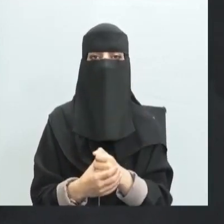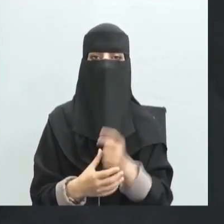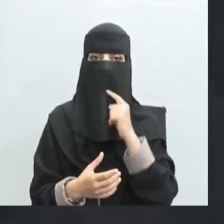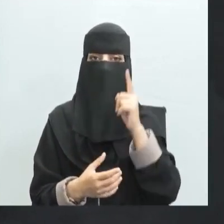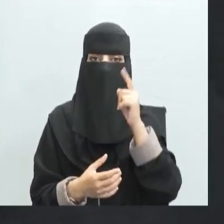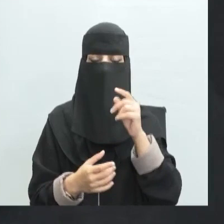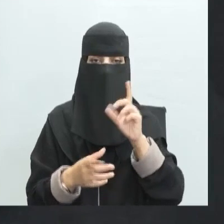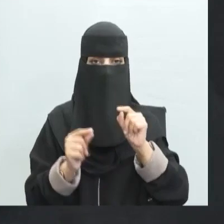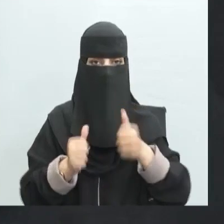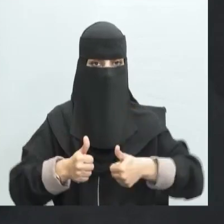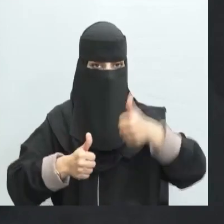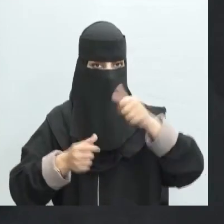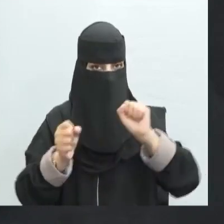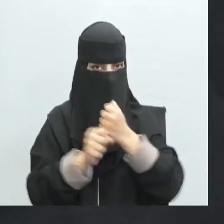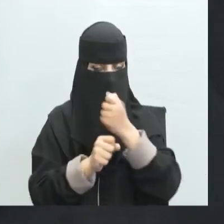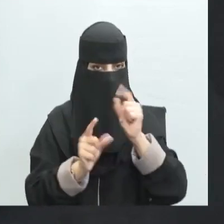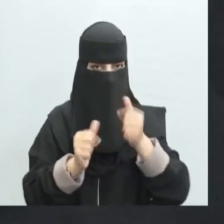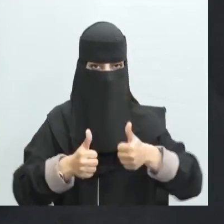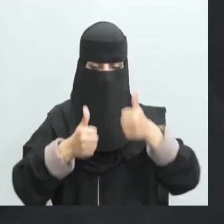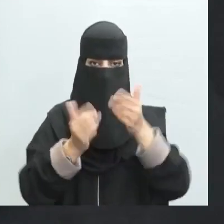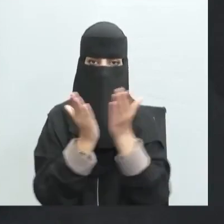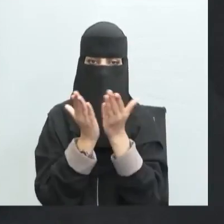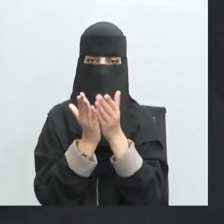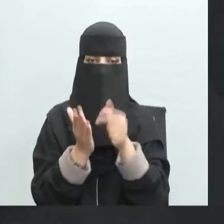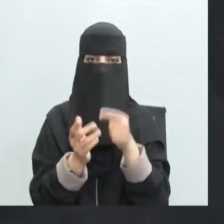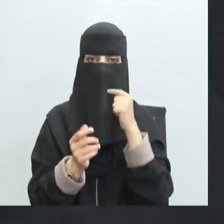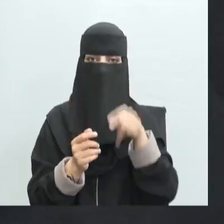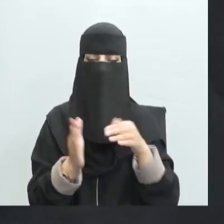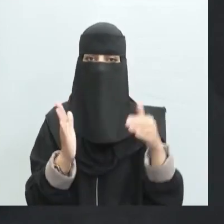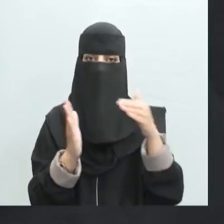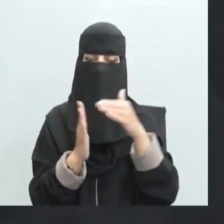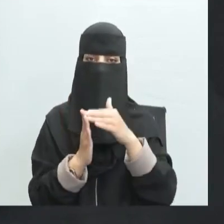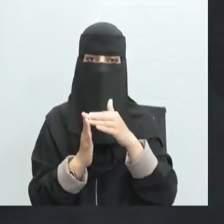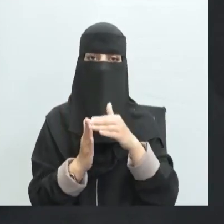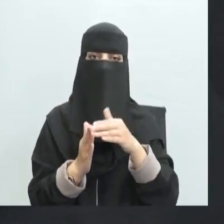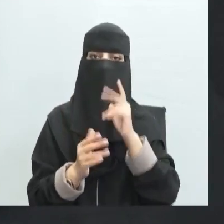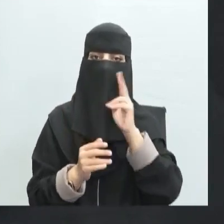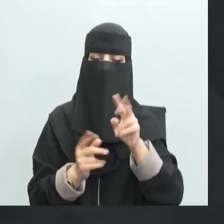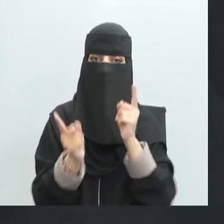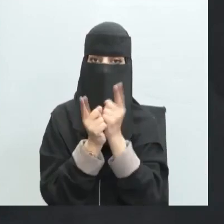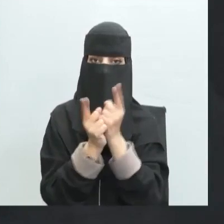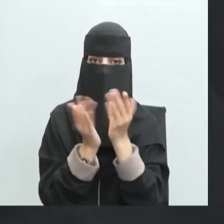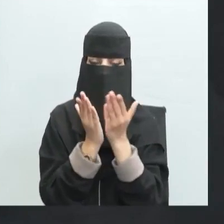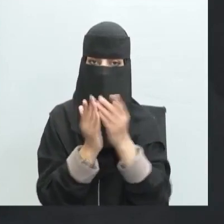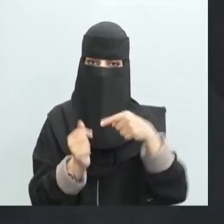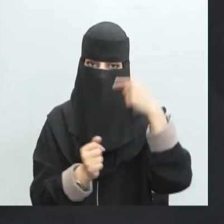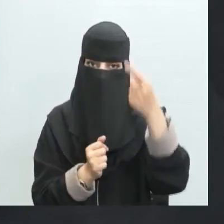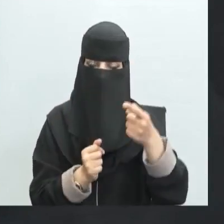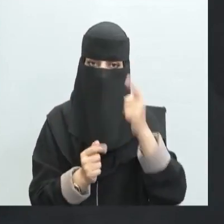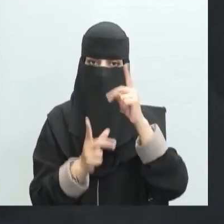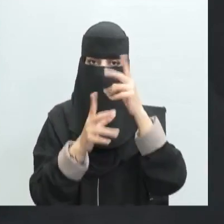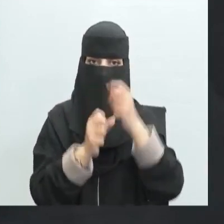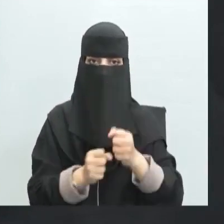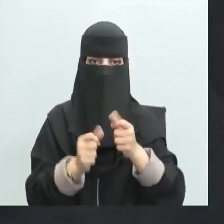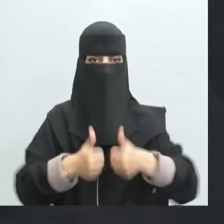تعالى متفوق ومتميز في هذا المقرر من هنا الى ذلكم الحين اخواني الكرام نلقاكم في درس القادم على خير وان شاء الله تكون